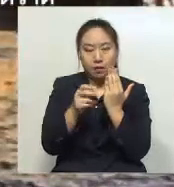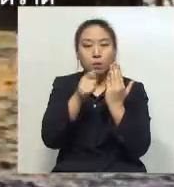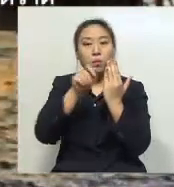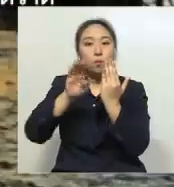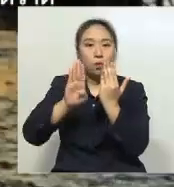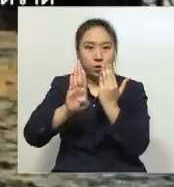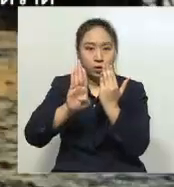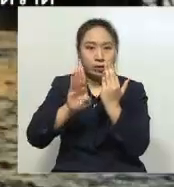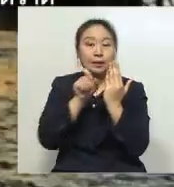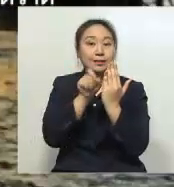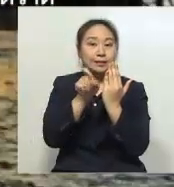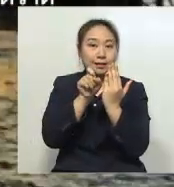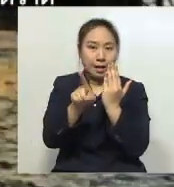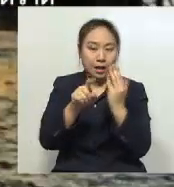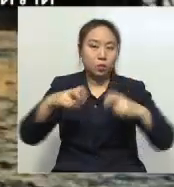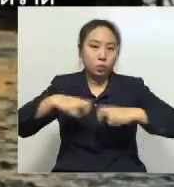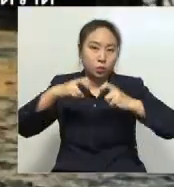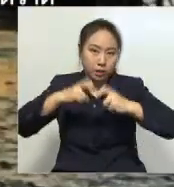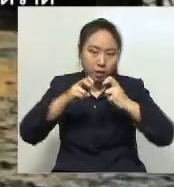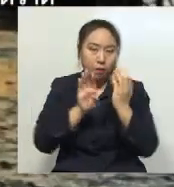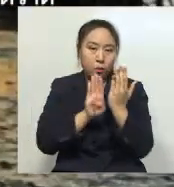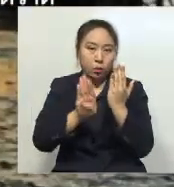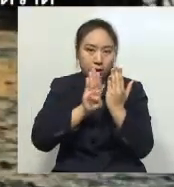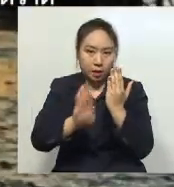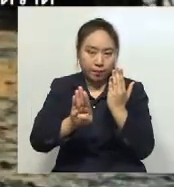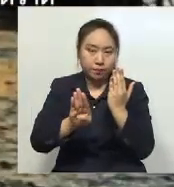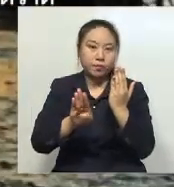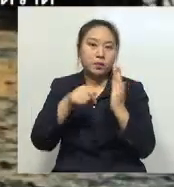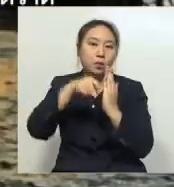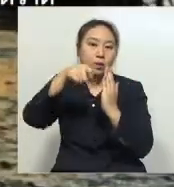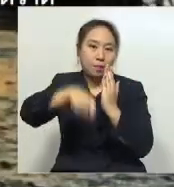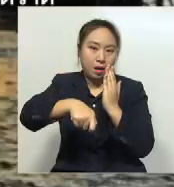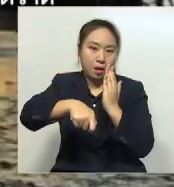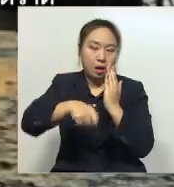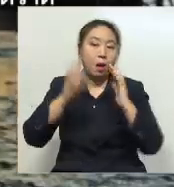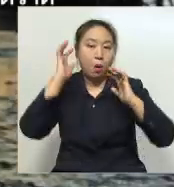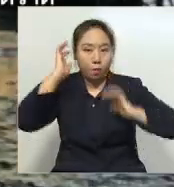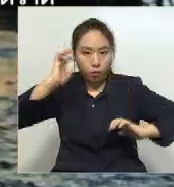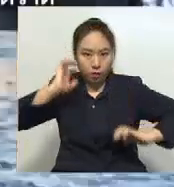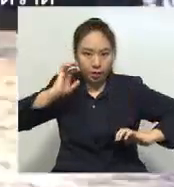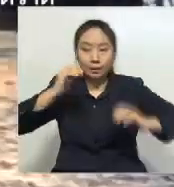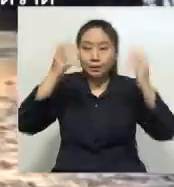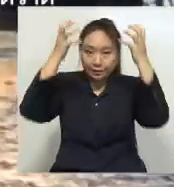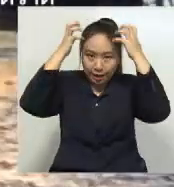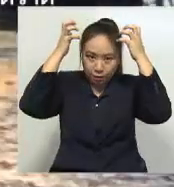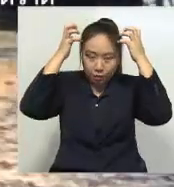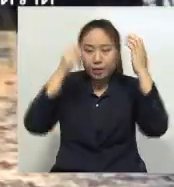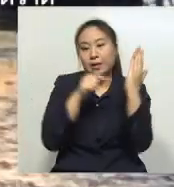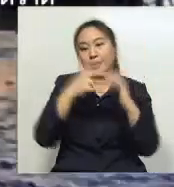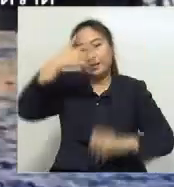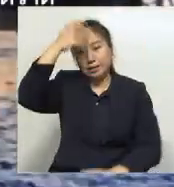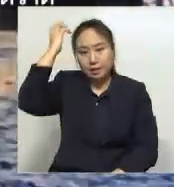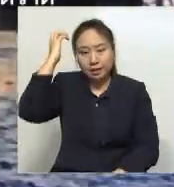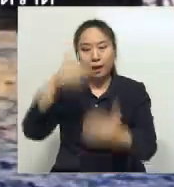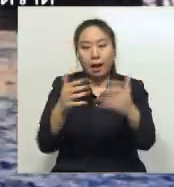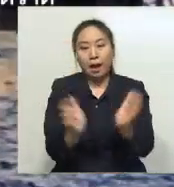บลราชธานีศรีสะเกษสุรินทร์บุรีรัมย์นครราชสีมาลพบุรีสระบุรีสิงห์บุรี